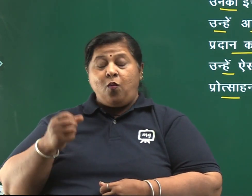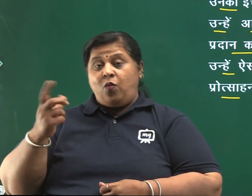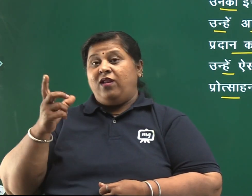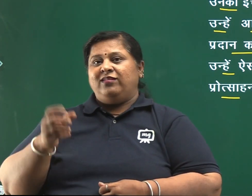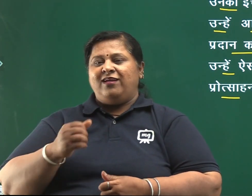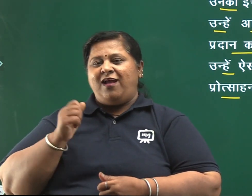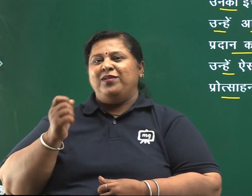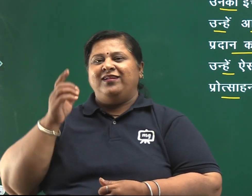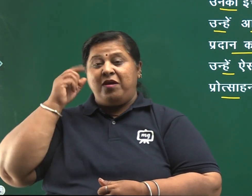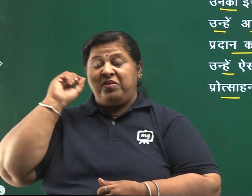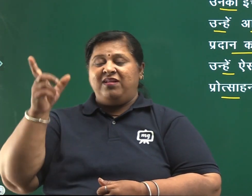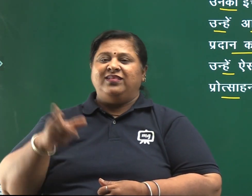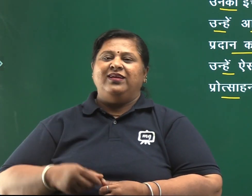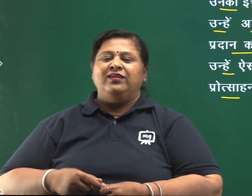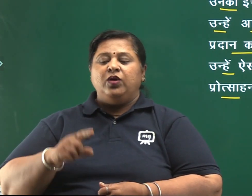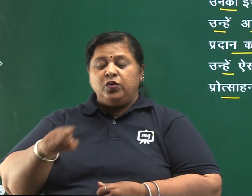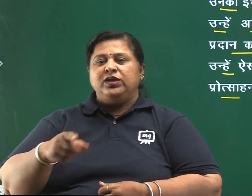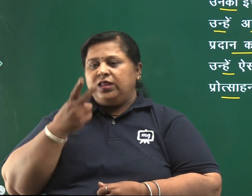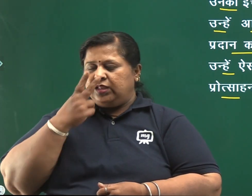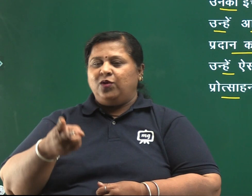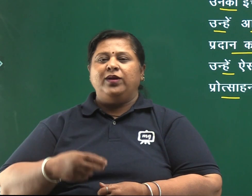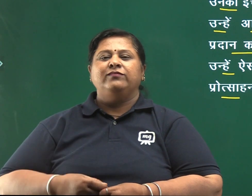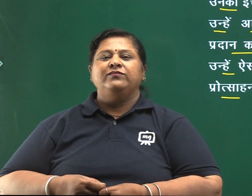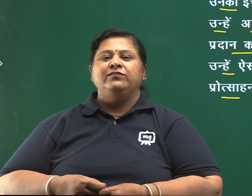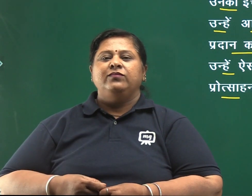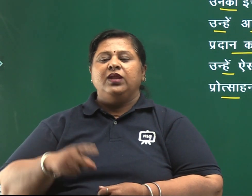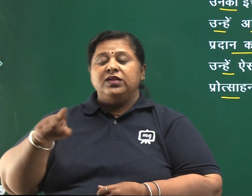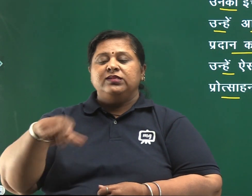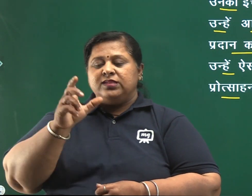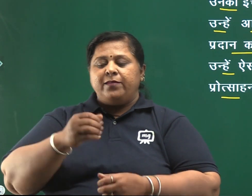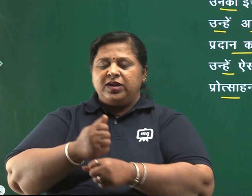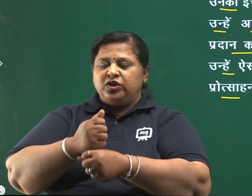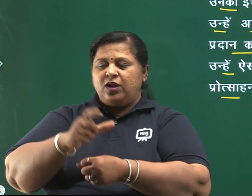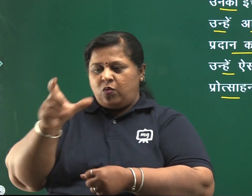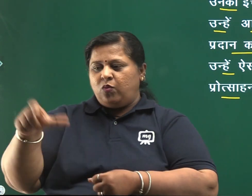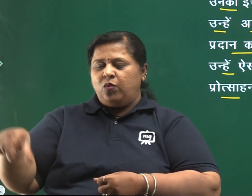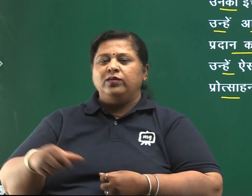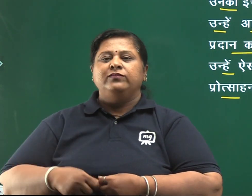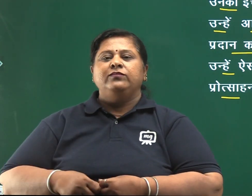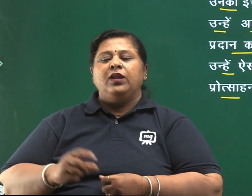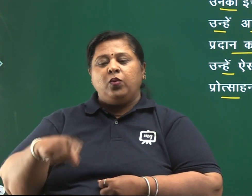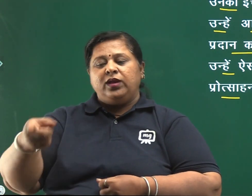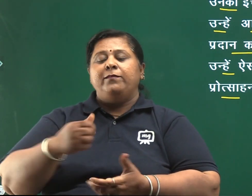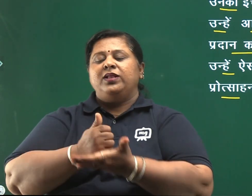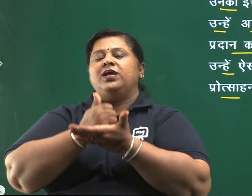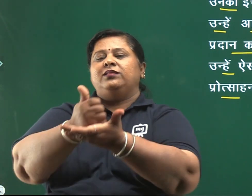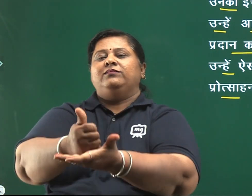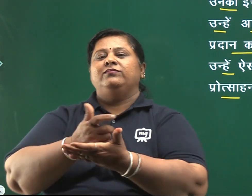रखते हैं, इसे देखते हुए सामान्य जनों को उनकी